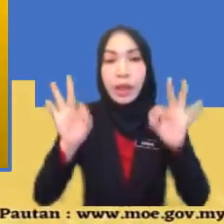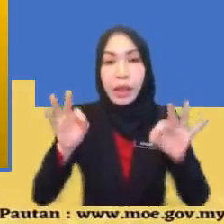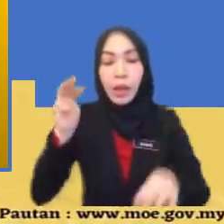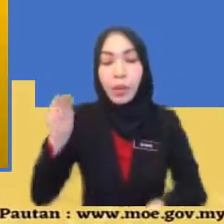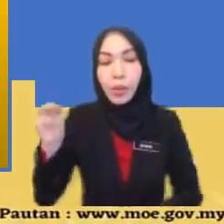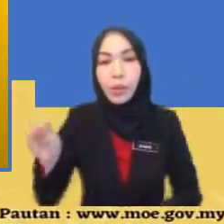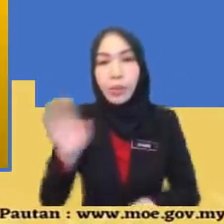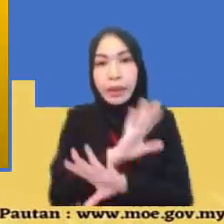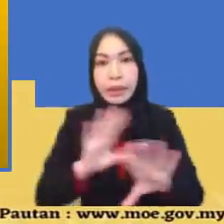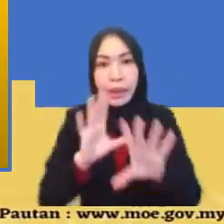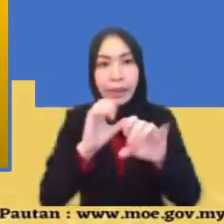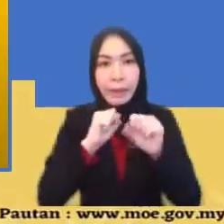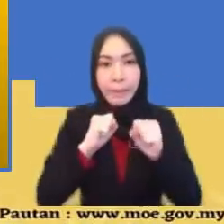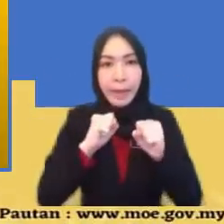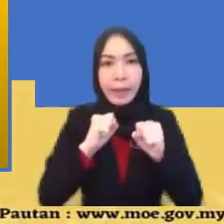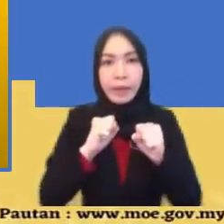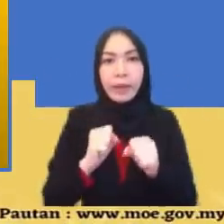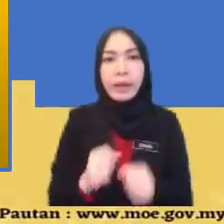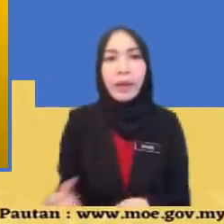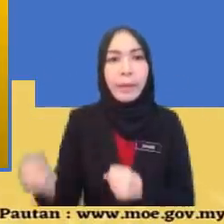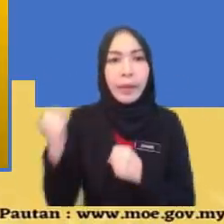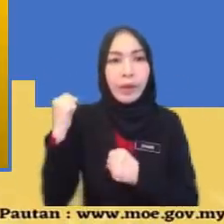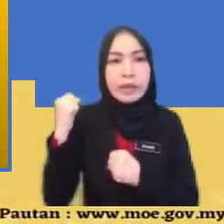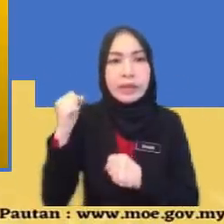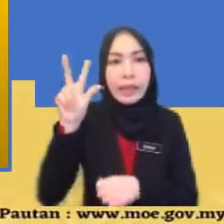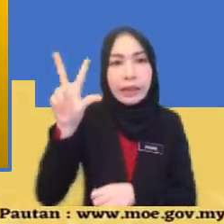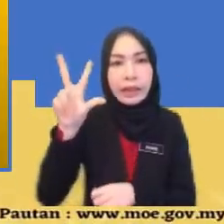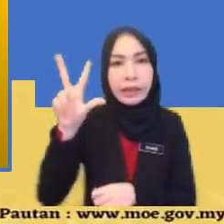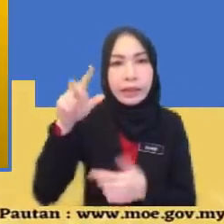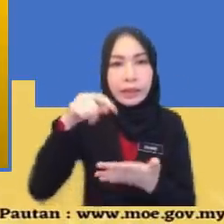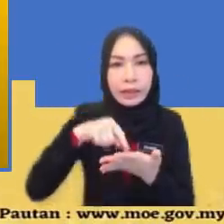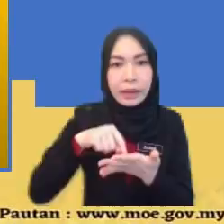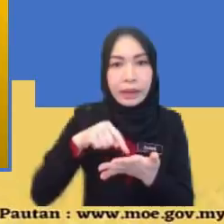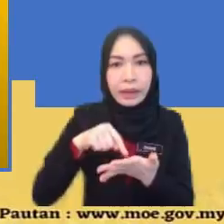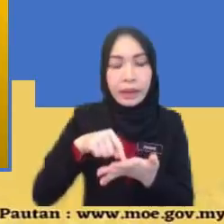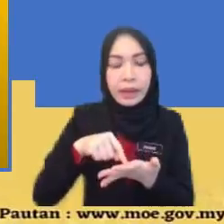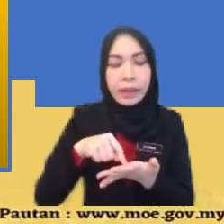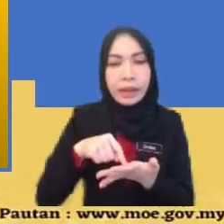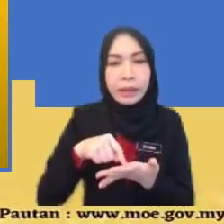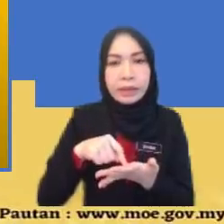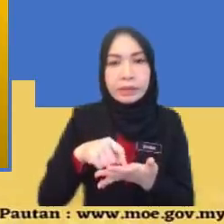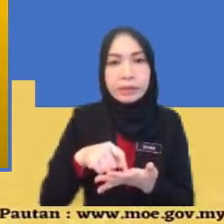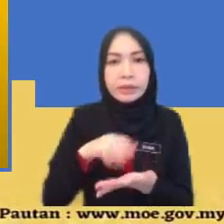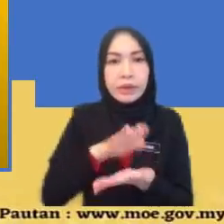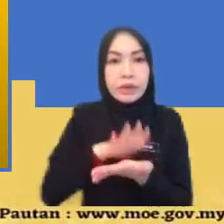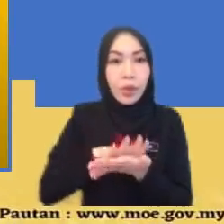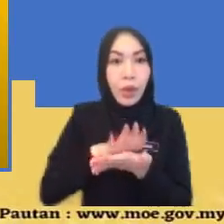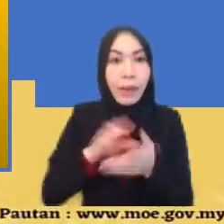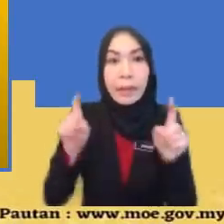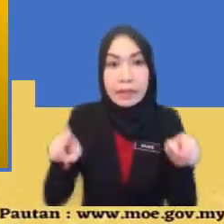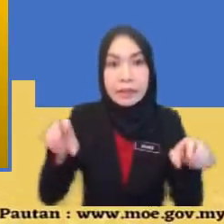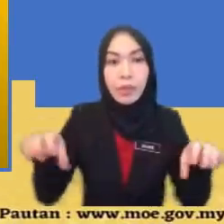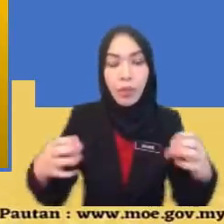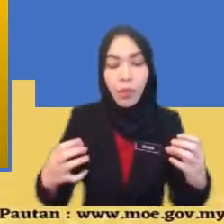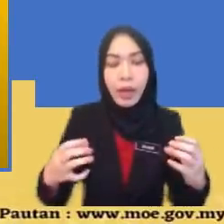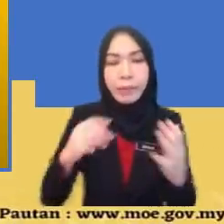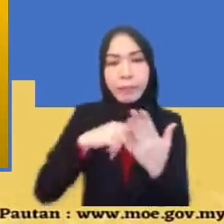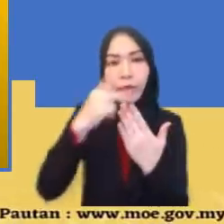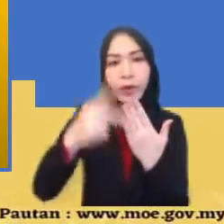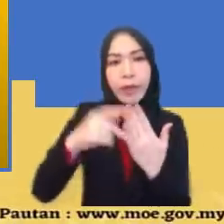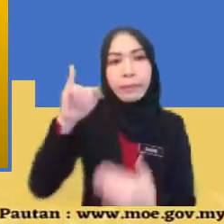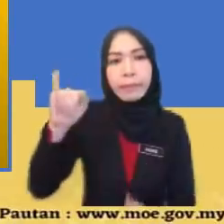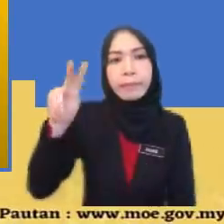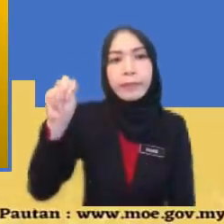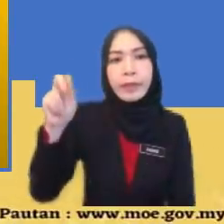pihak sekolah dalam melaksanakan program intervensi bagi murid tahun satu hingga tahun 6 dan tingkatan 1